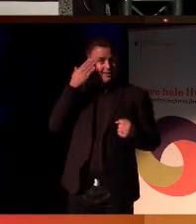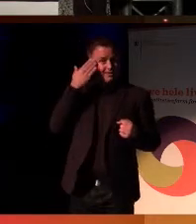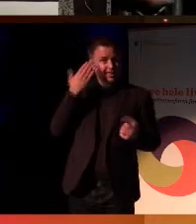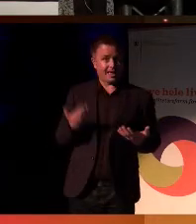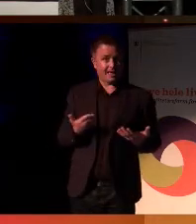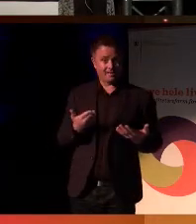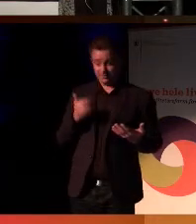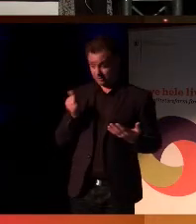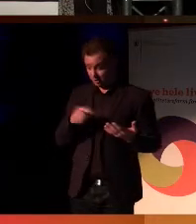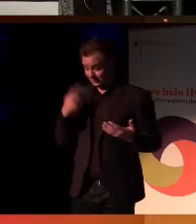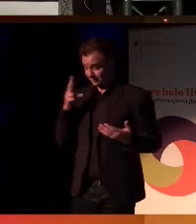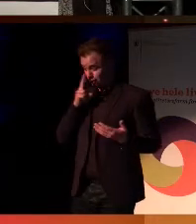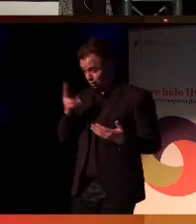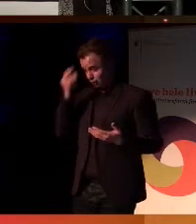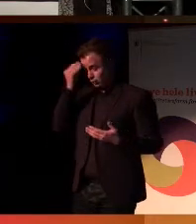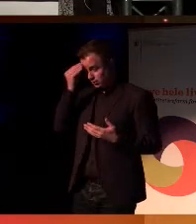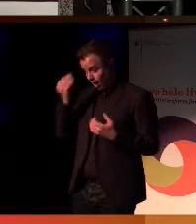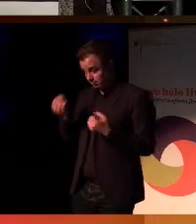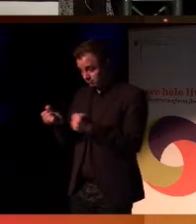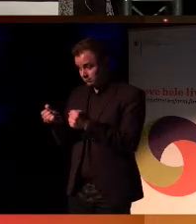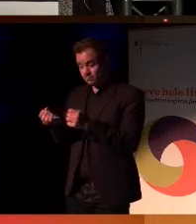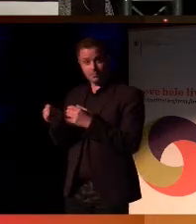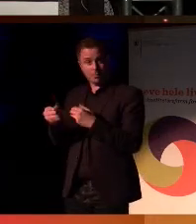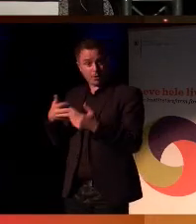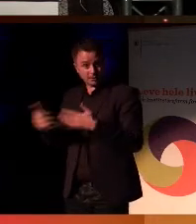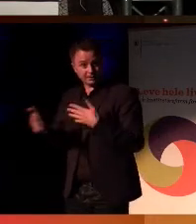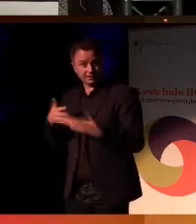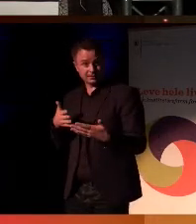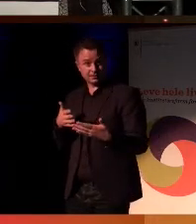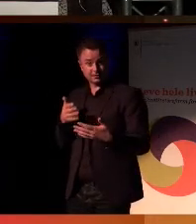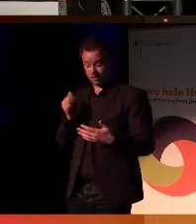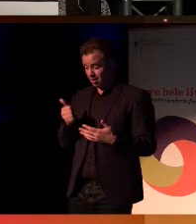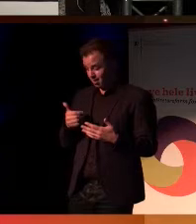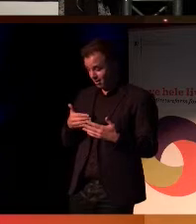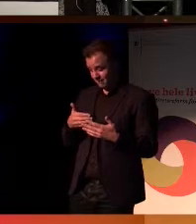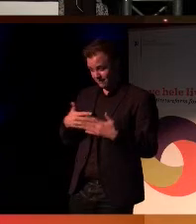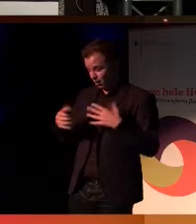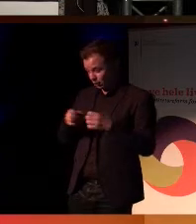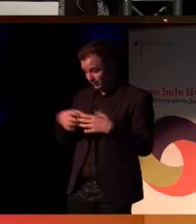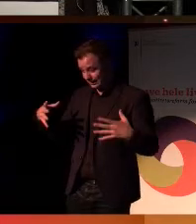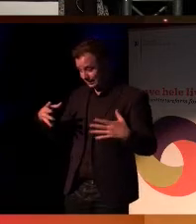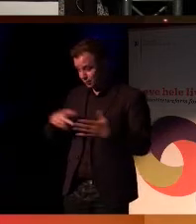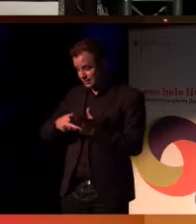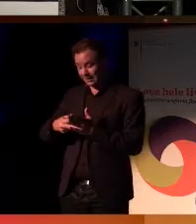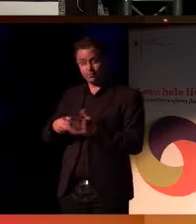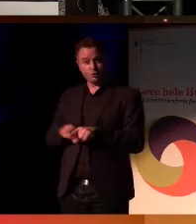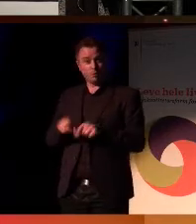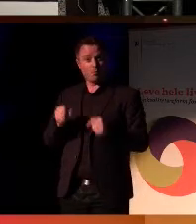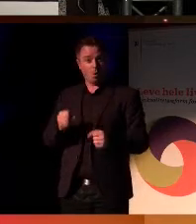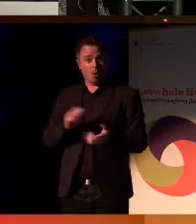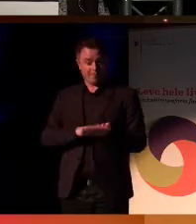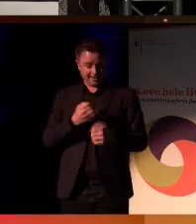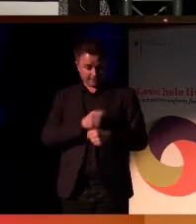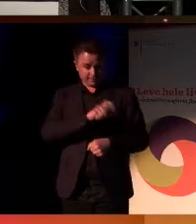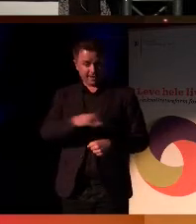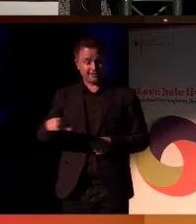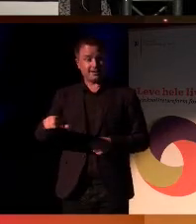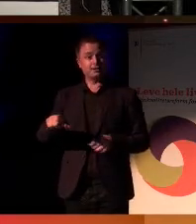praksis, skal vi ha et fagutviklingsprosjekt, da må vi ha medarbeidere som behersker kompetansen i